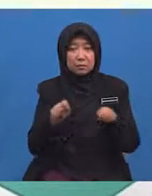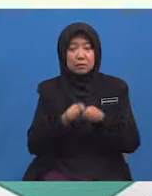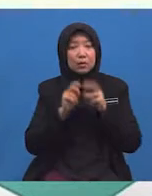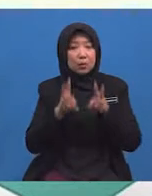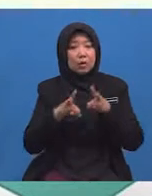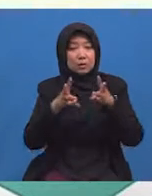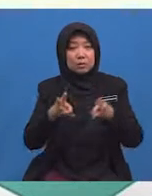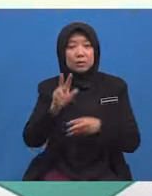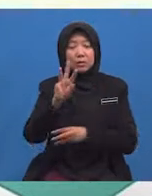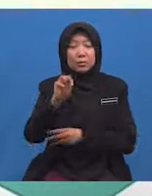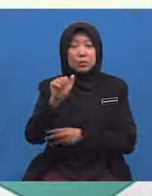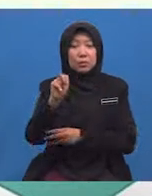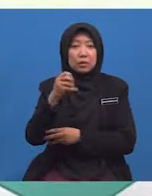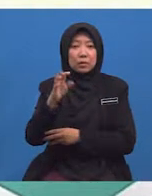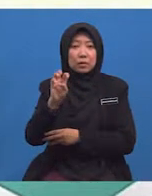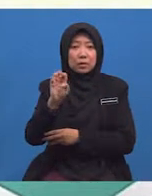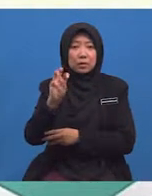Wak Empuk dan Wak Malini.